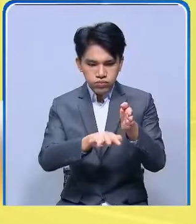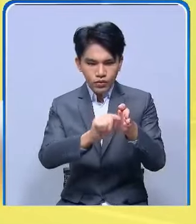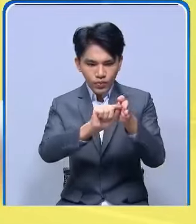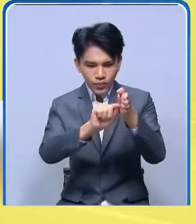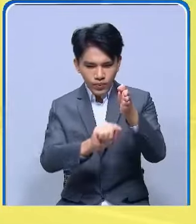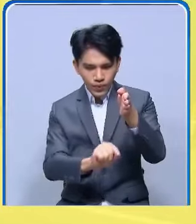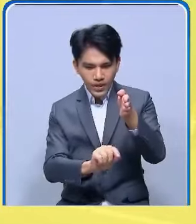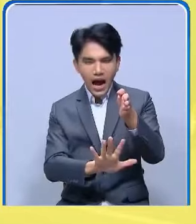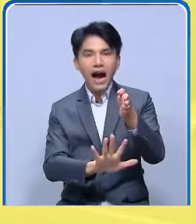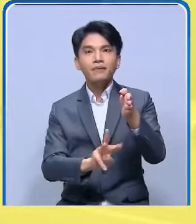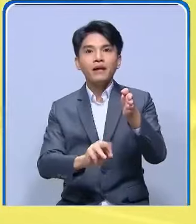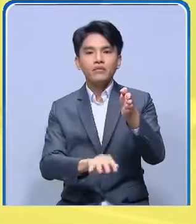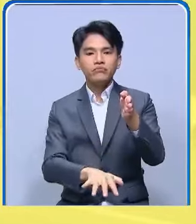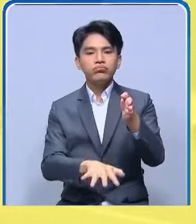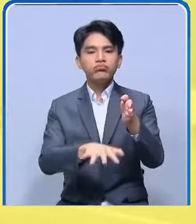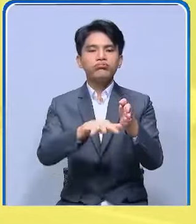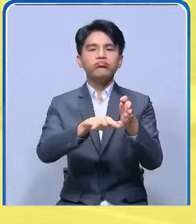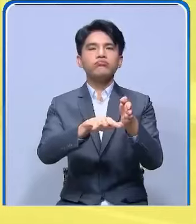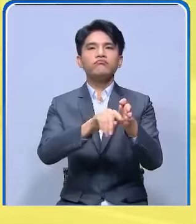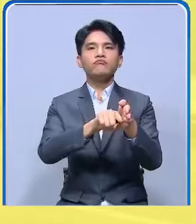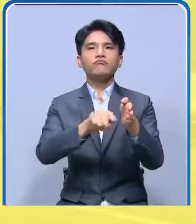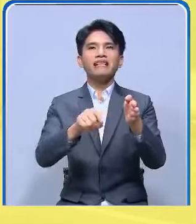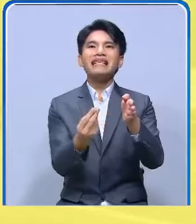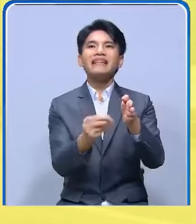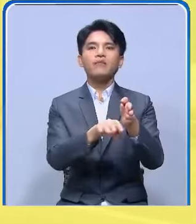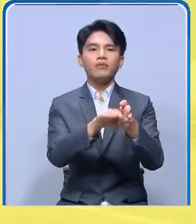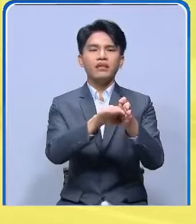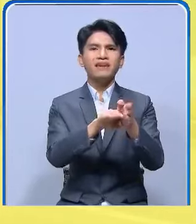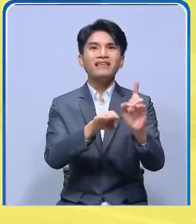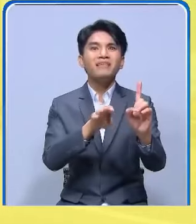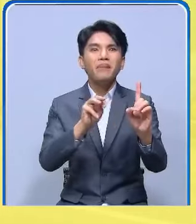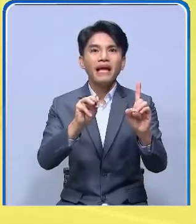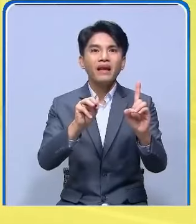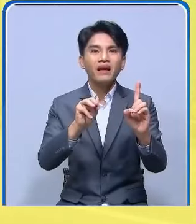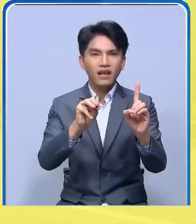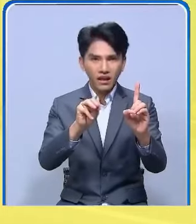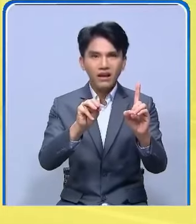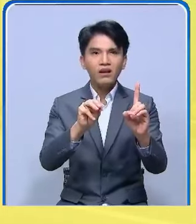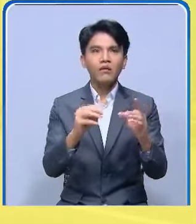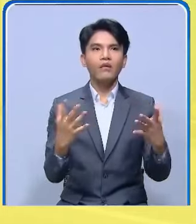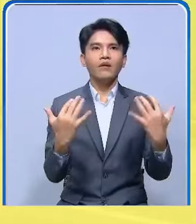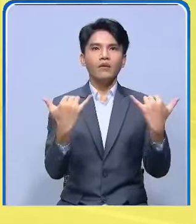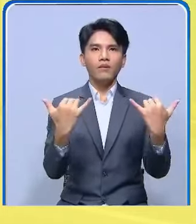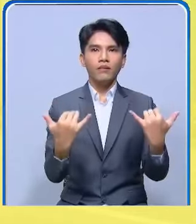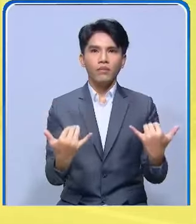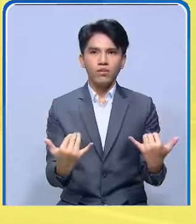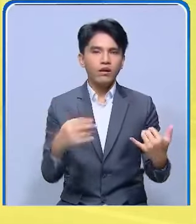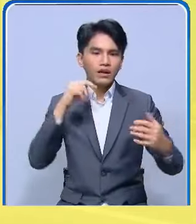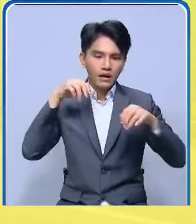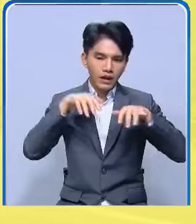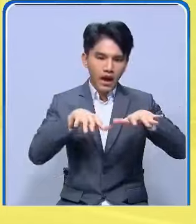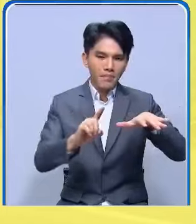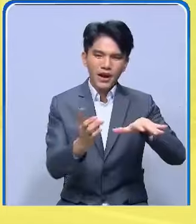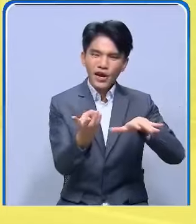นะครับแต่ตอนนี้มันเหลือประมาณสักขึ้นมาถึงเหลือแค่เมตรกว่าๆนะเมตรกว่าๆมันก็ทำให้ปริมาณการรับน้ำเนี่ยมันน้